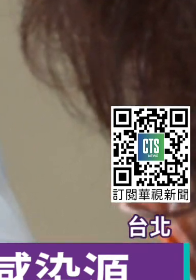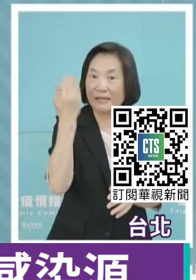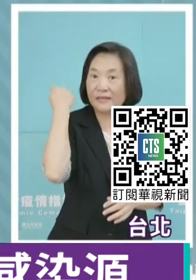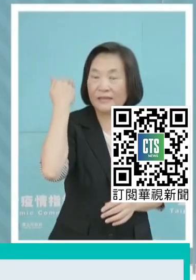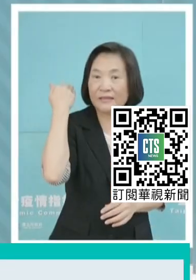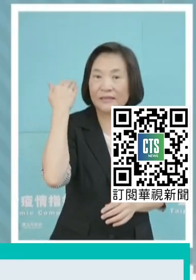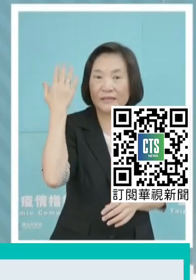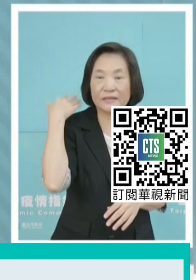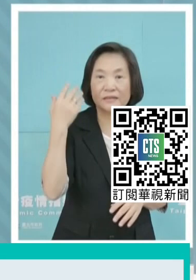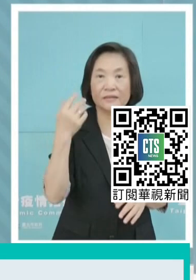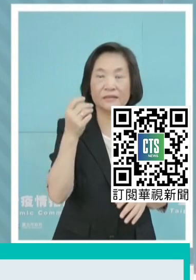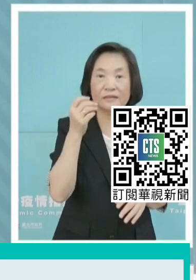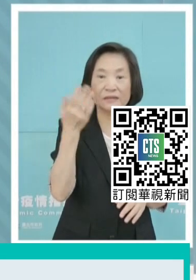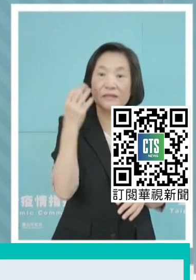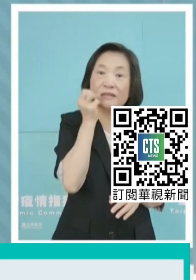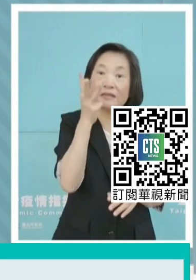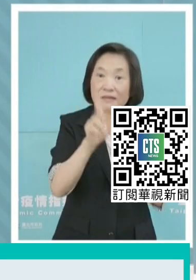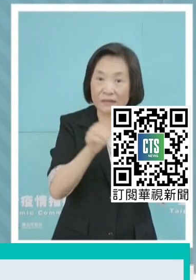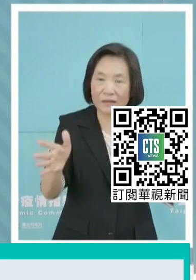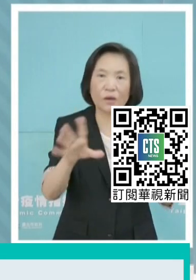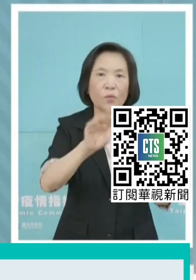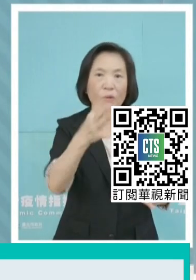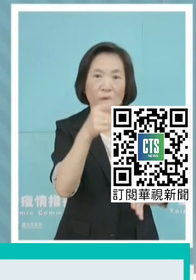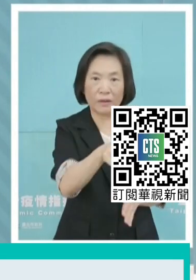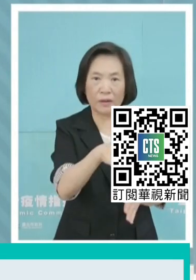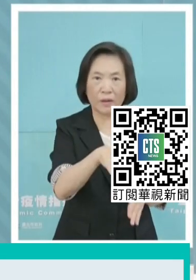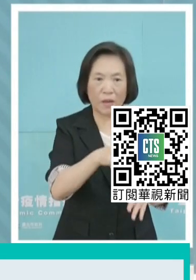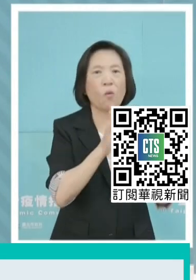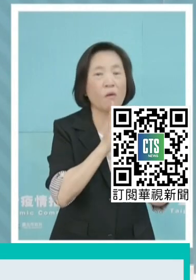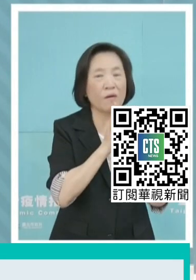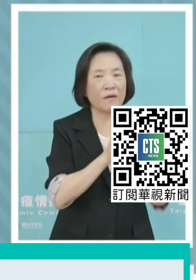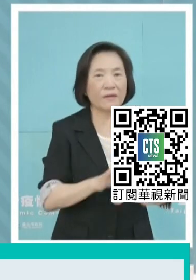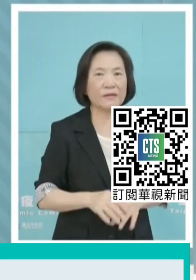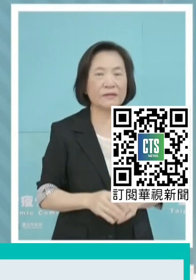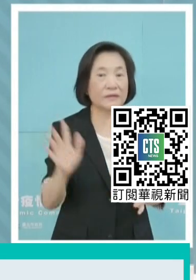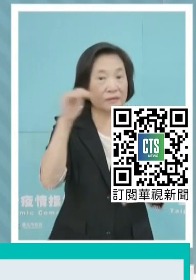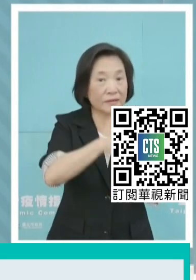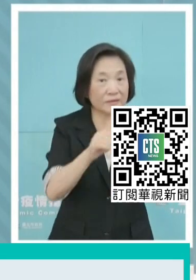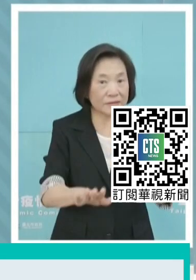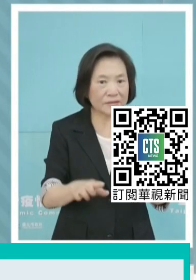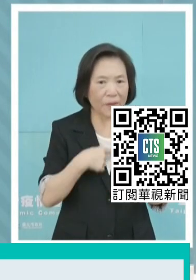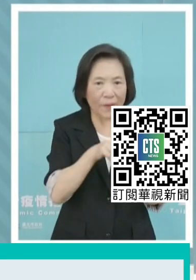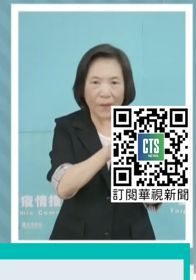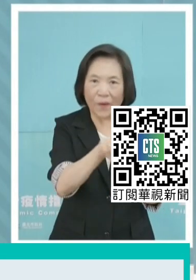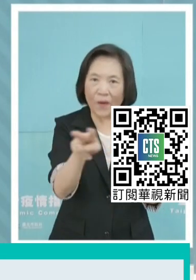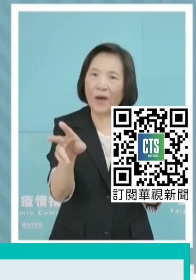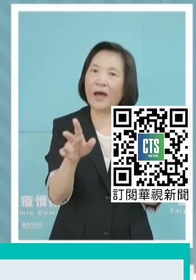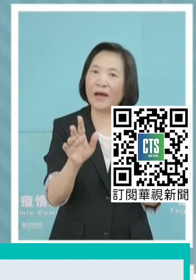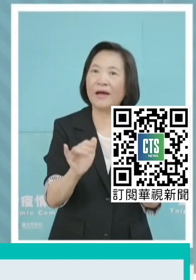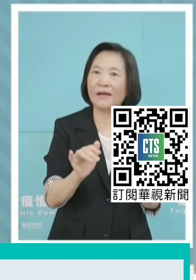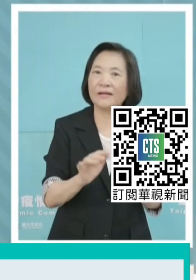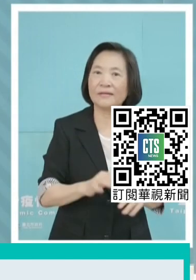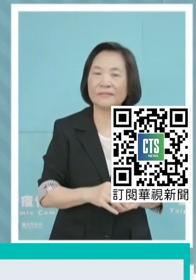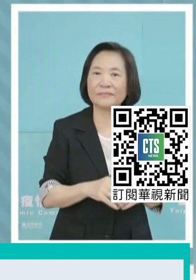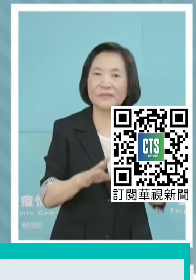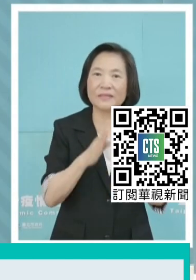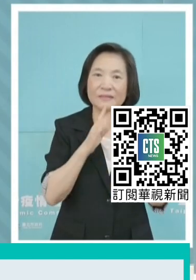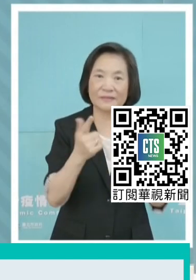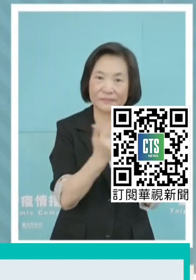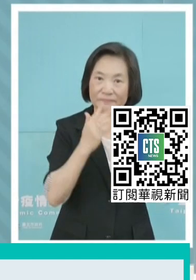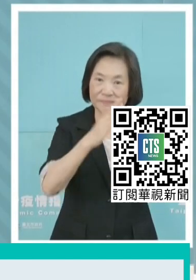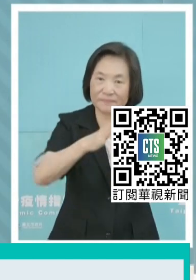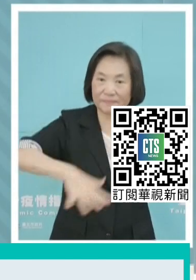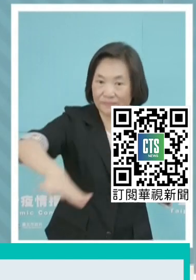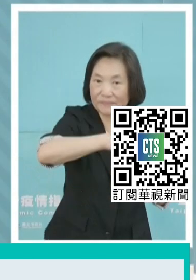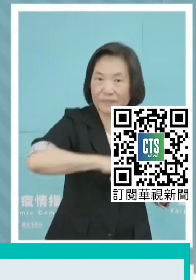个3个月当中，你知道，万华区一直是确诊人数最多，到这个礼拜的现象就不见了。所以现在应该说，整个台北市